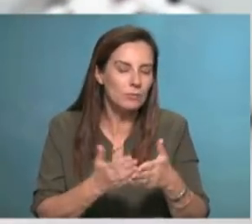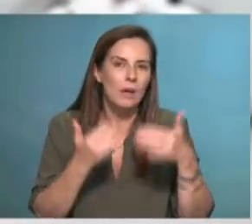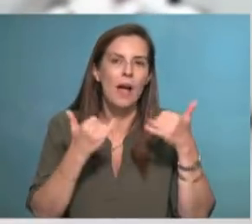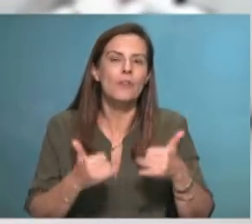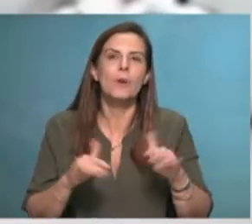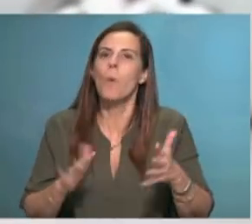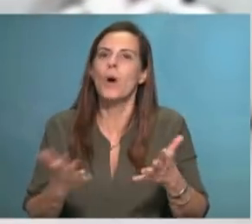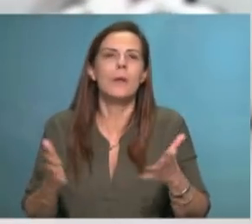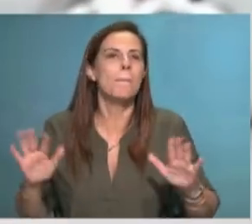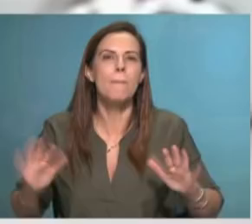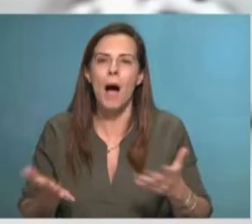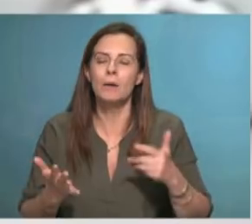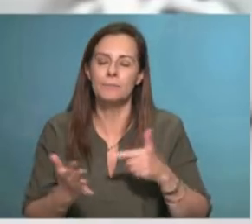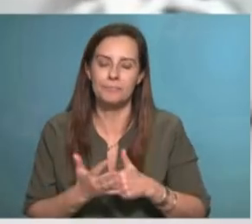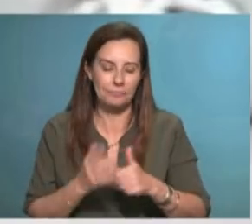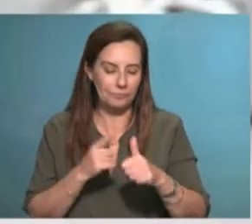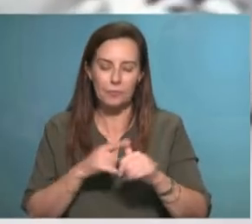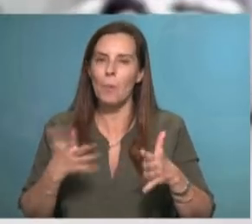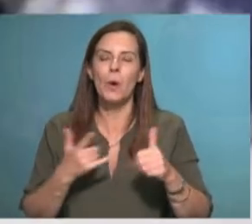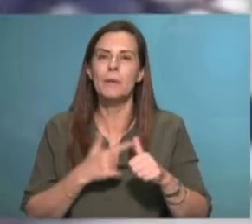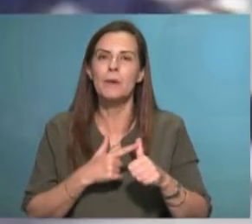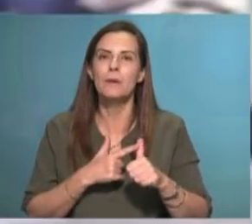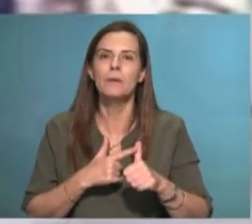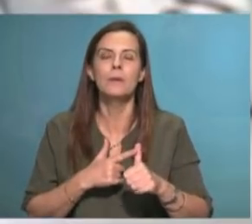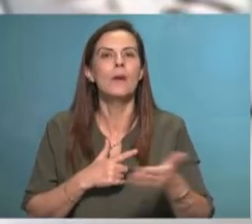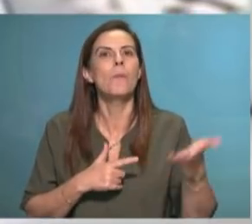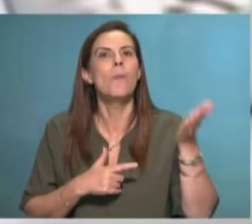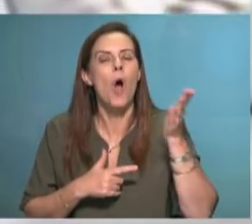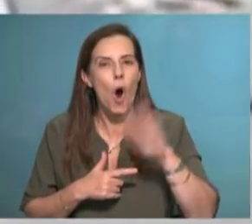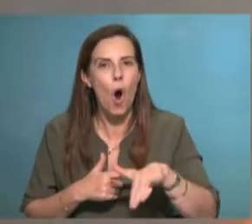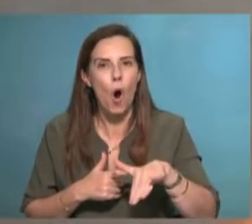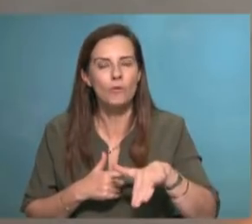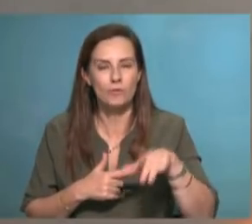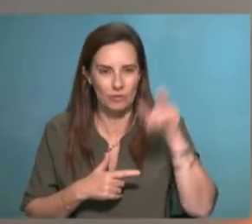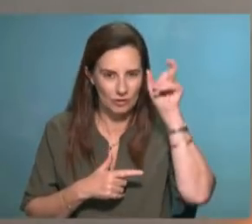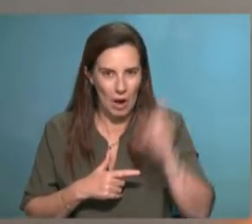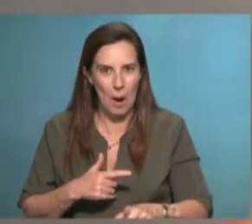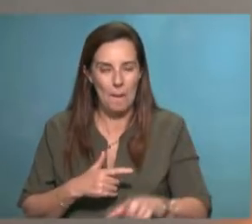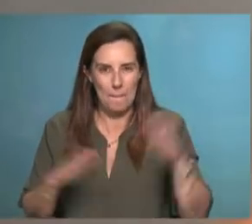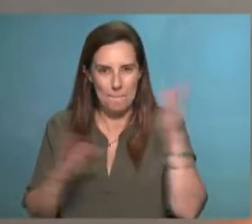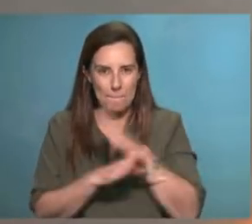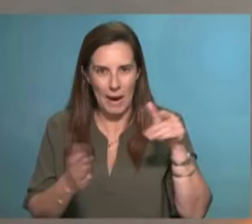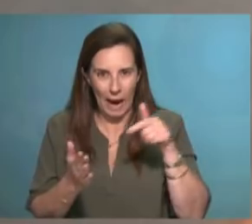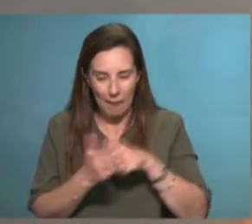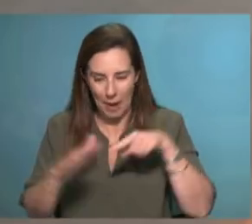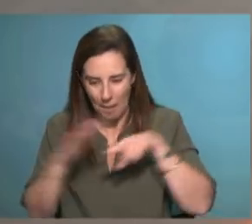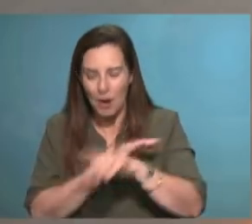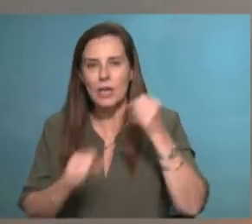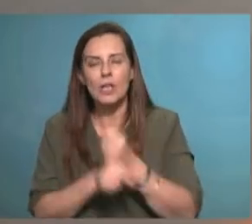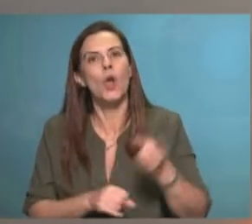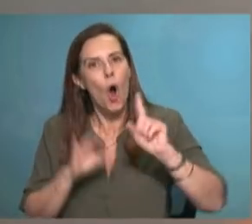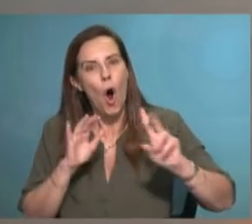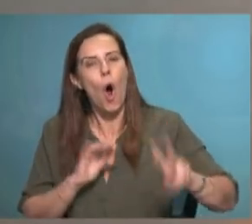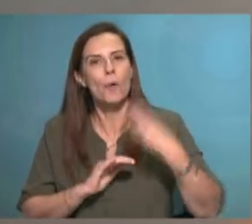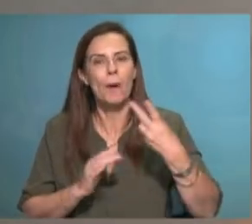במערכת הביטחון הוא משולש. הראשון הוא מביצוע נוסף של פיגוע על ידי אותו מחבל שכזכור